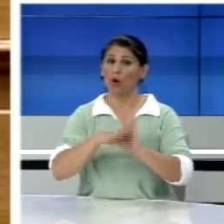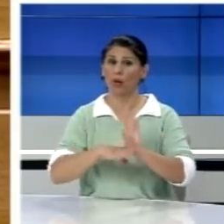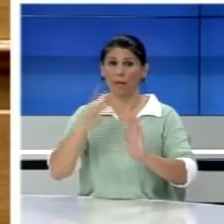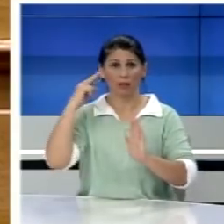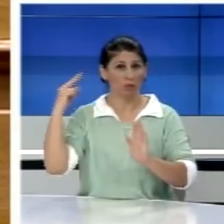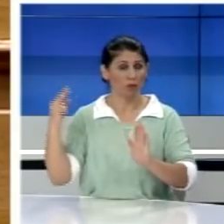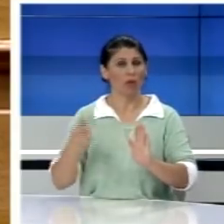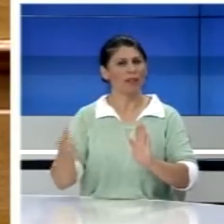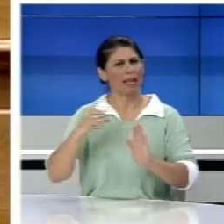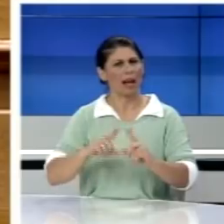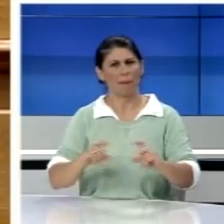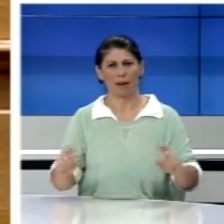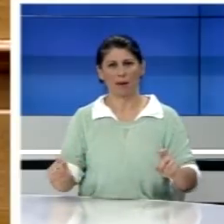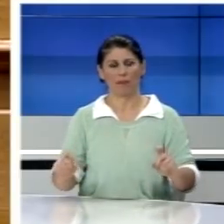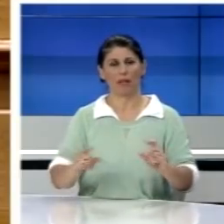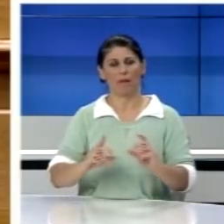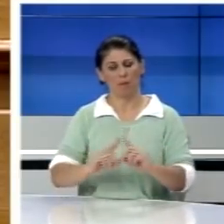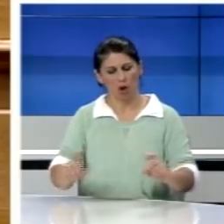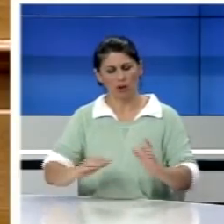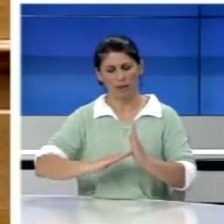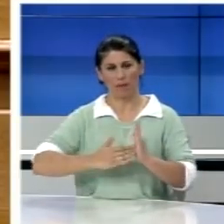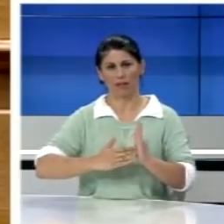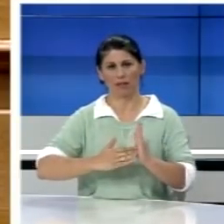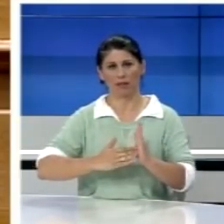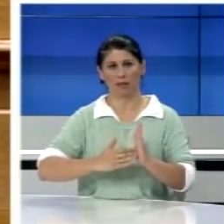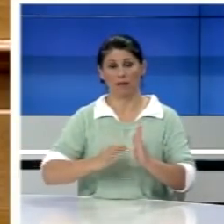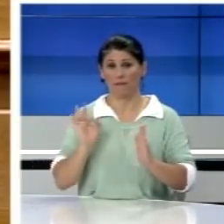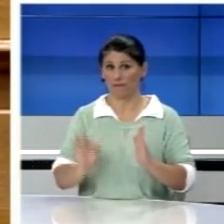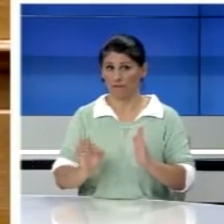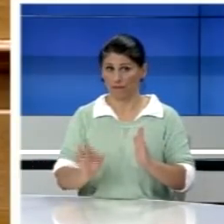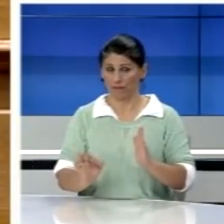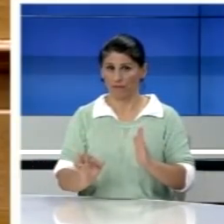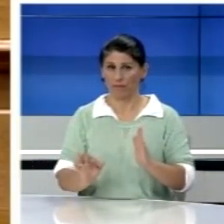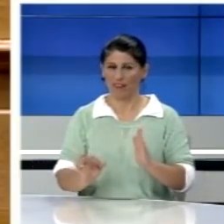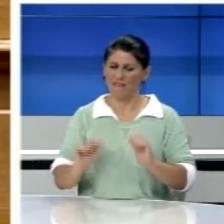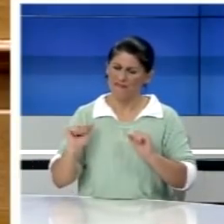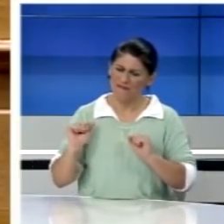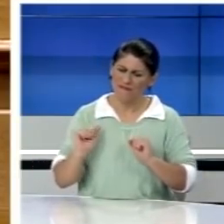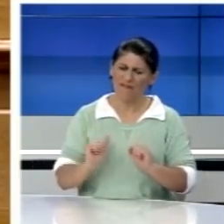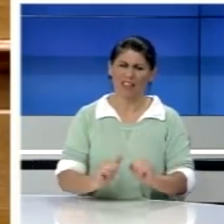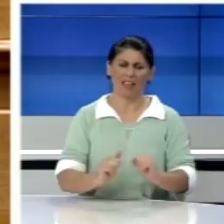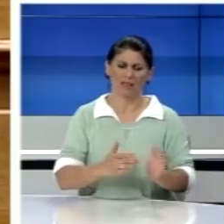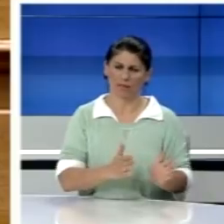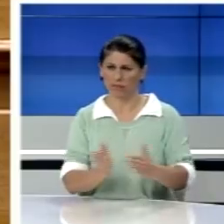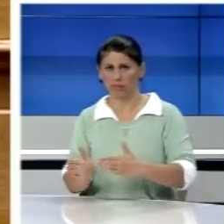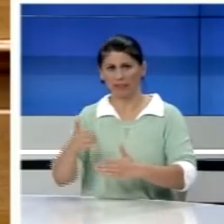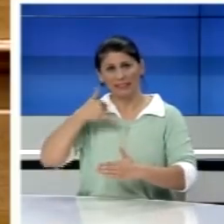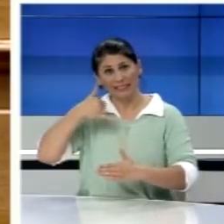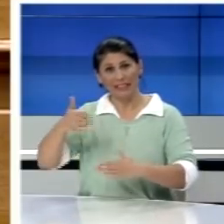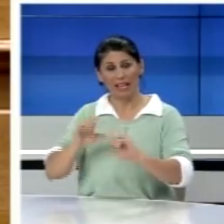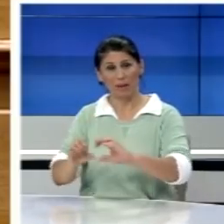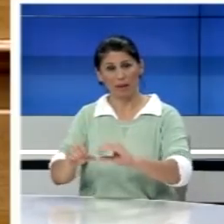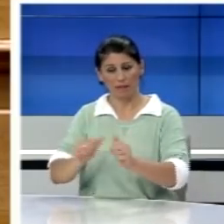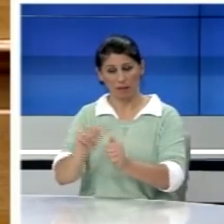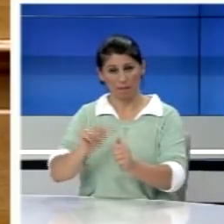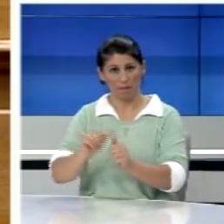σπουδών και άλλα προϊόντα και υπηρεσίες. Μάλιστα, η βίαιη στροφή στην τηλεκπαίδευση τους μήνες της